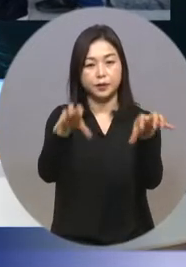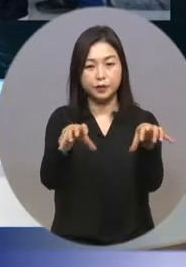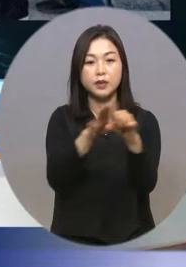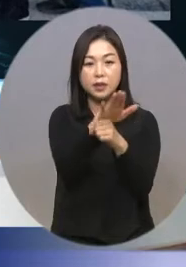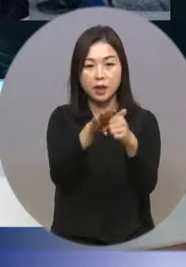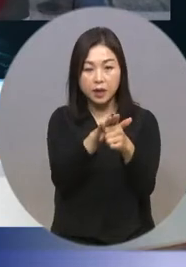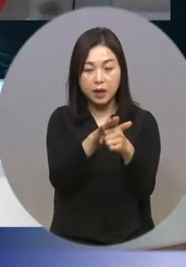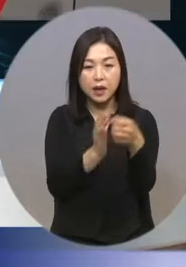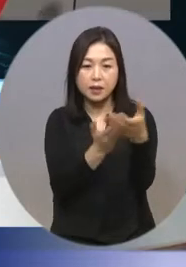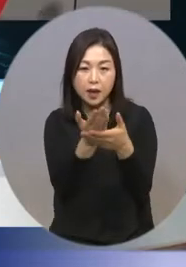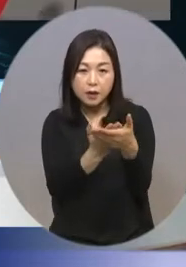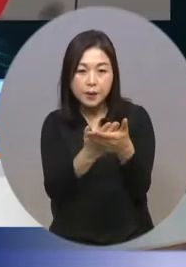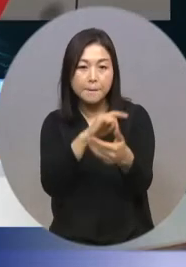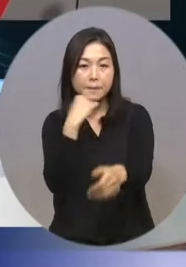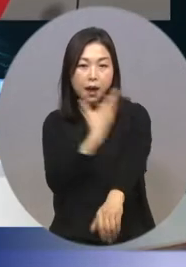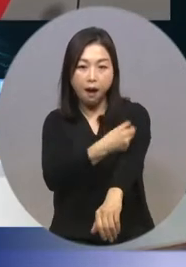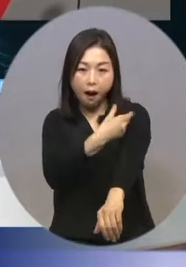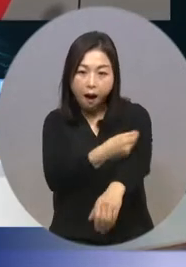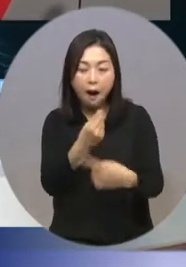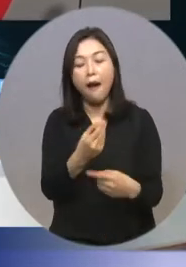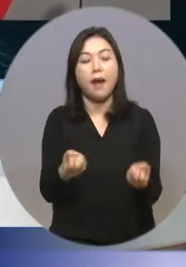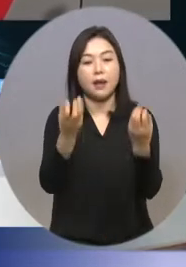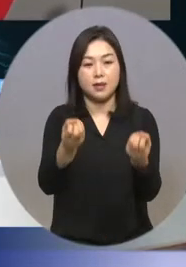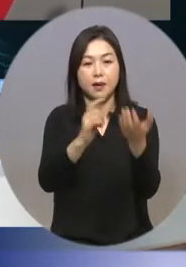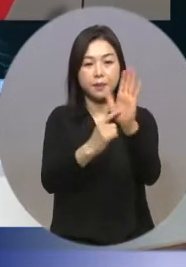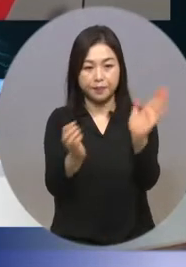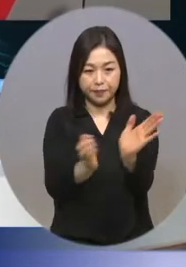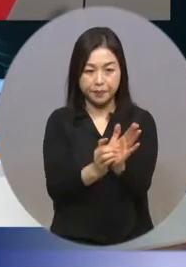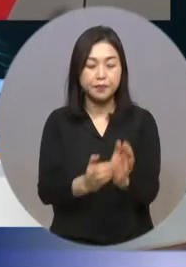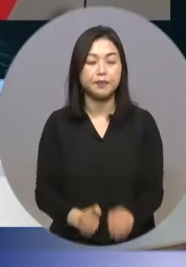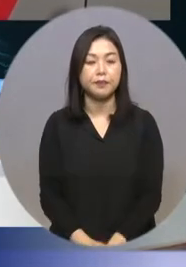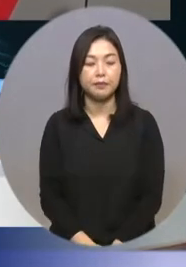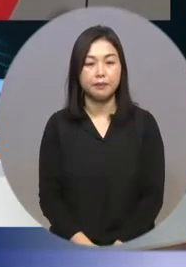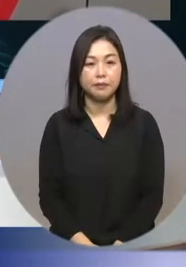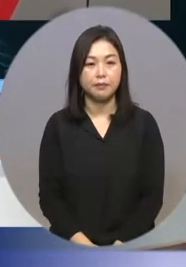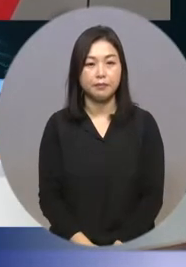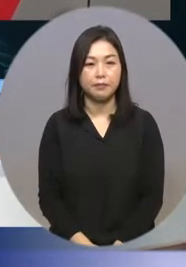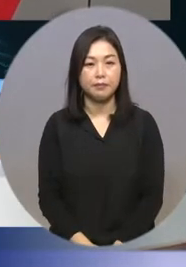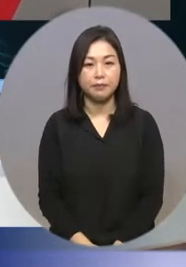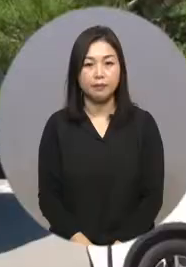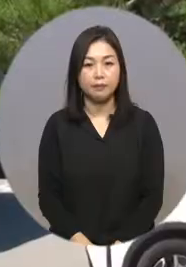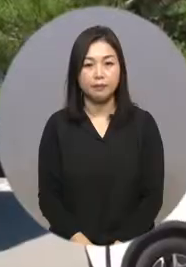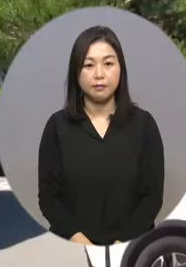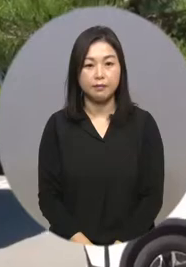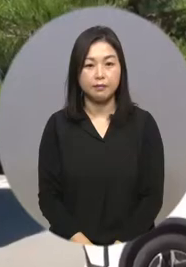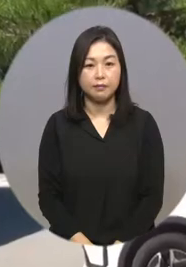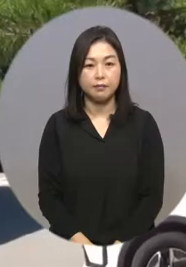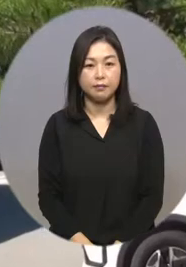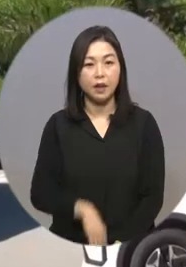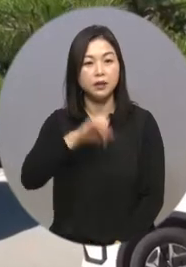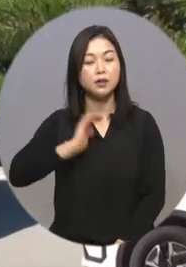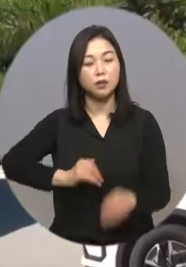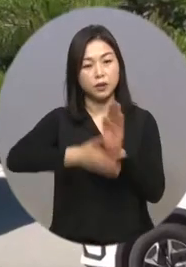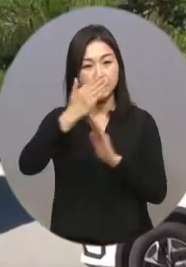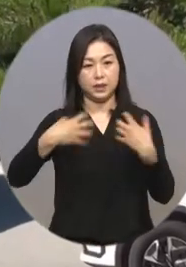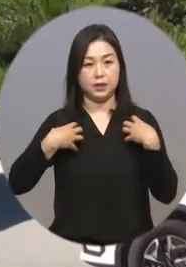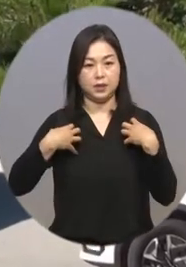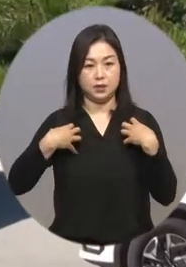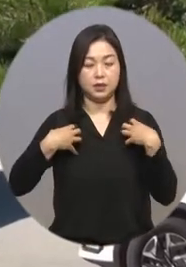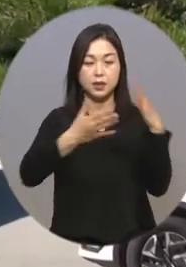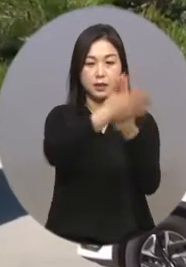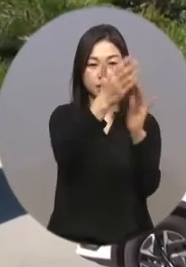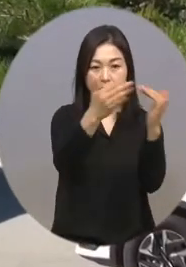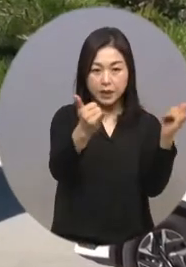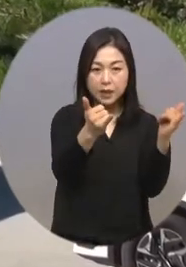캠페인이 진행 됐는데요 그 현장에 정우성 기자가 다녀왔습니다 의정부시청 악 시민들과